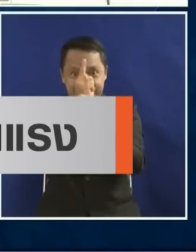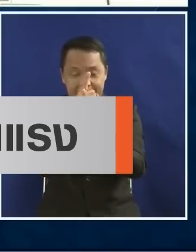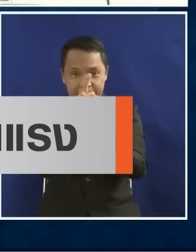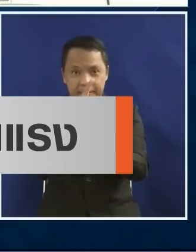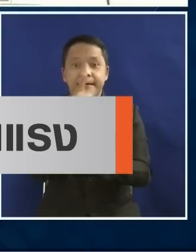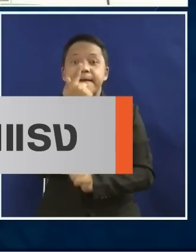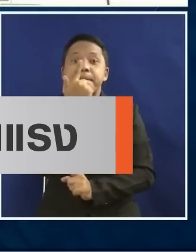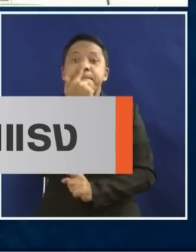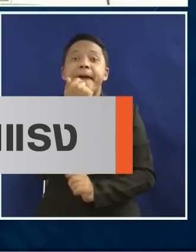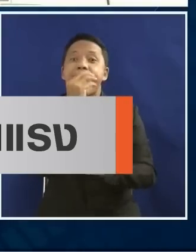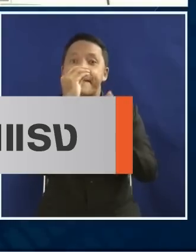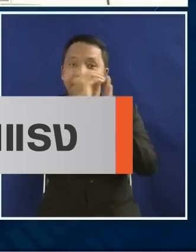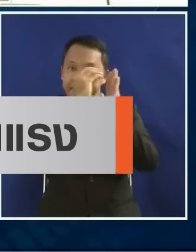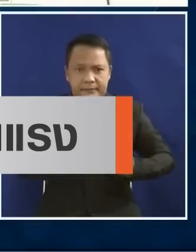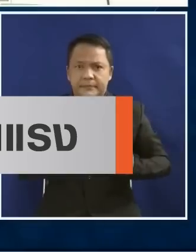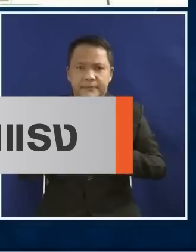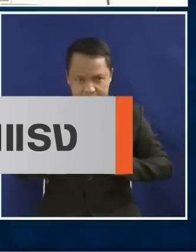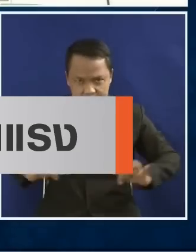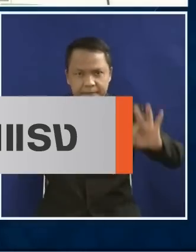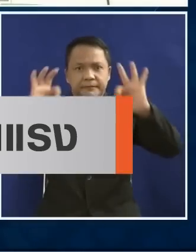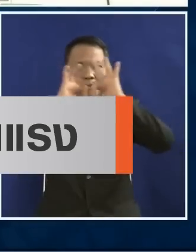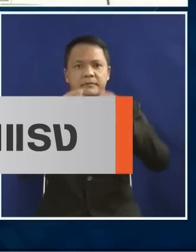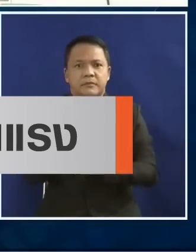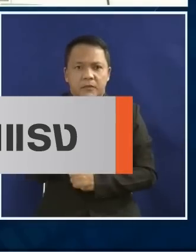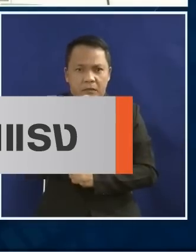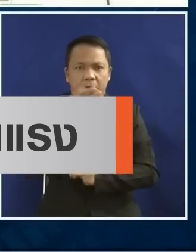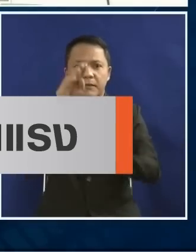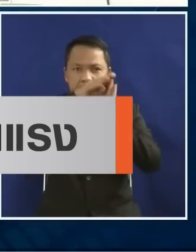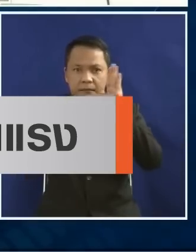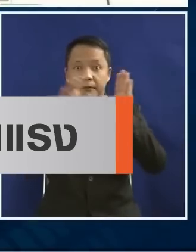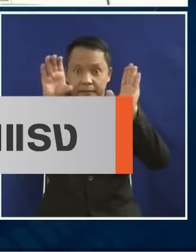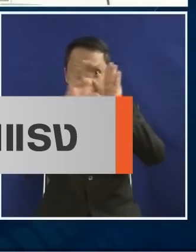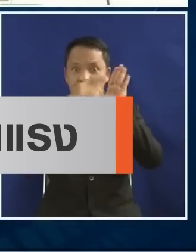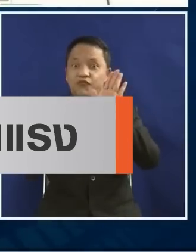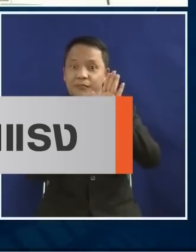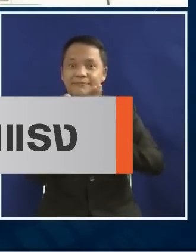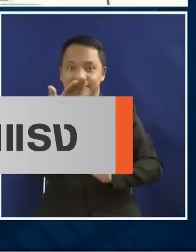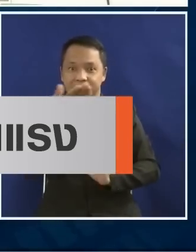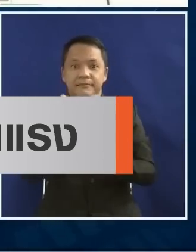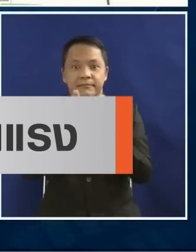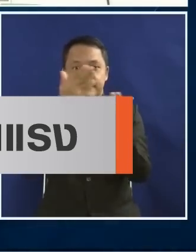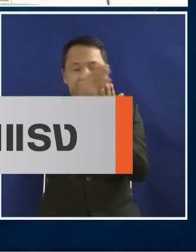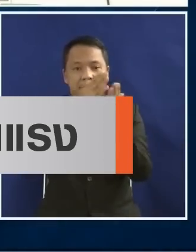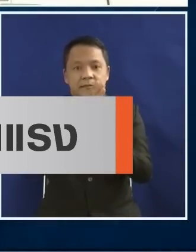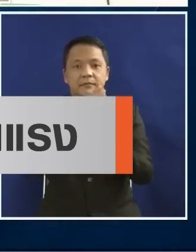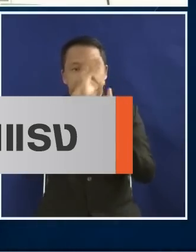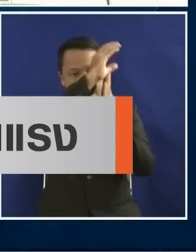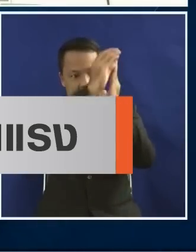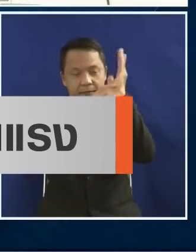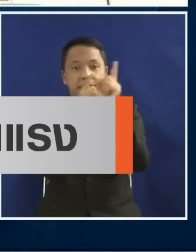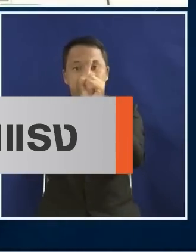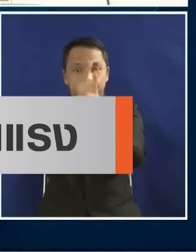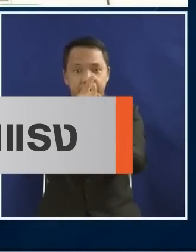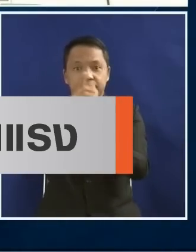อนนี้ก็มีอยู่9จังหวัดครับที่ถือได้ว่าอยู่ระดับสีแดงเข้มคือรุนแรงมากประกอบไปด้วยกรุงเทพมหานคร